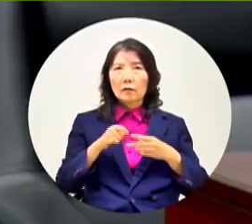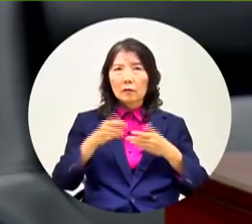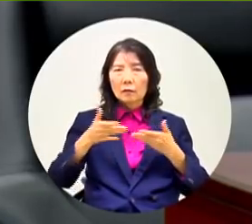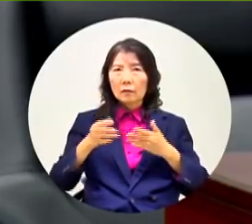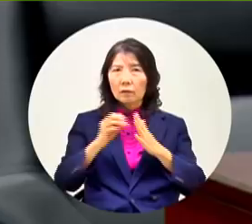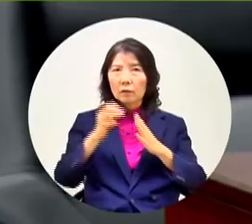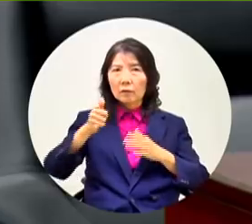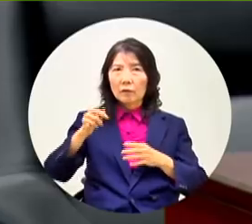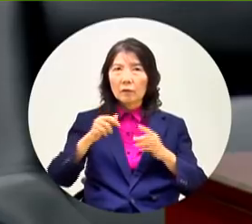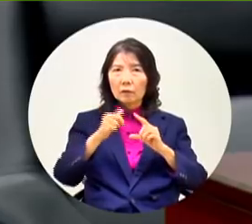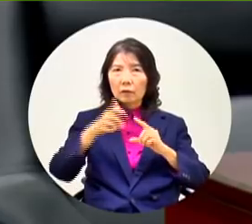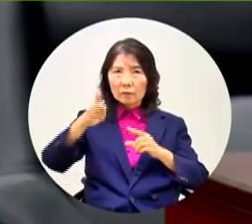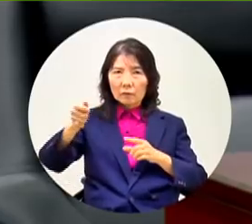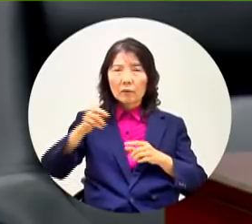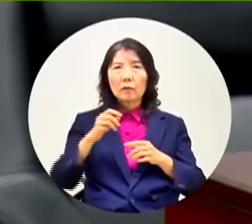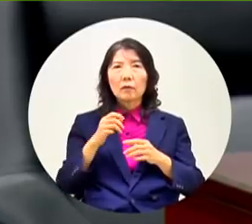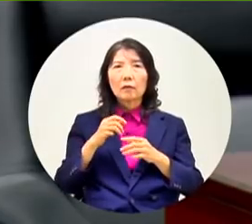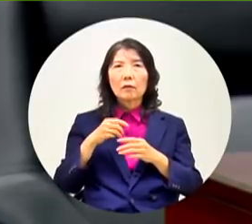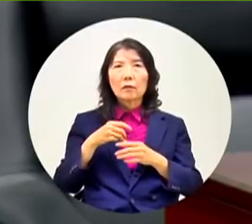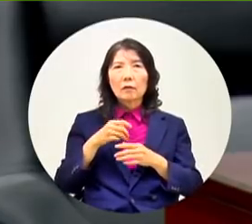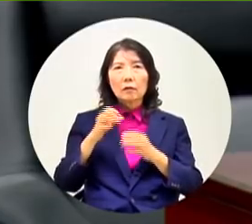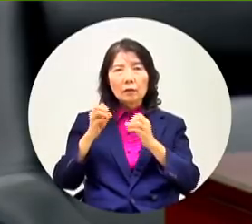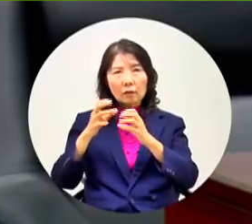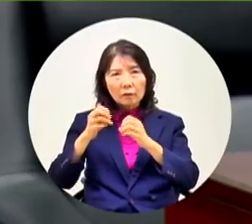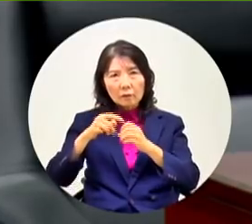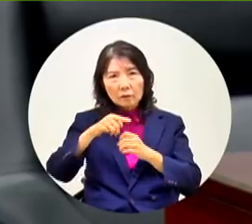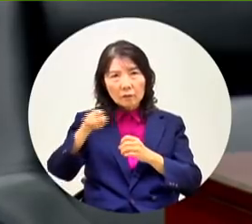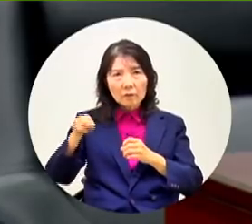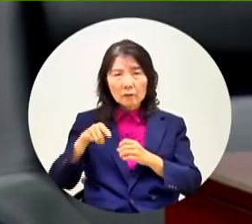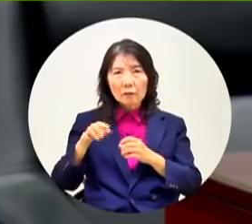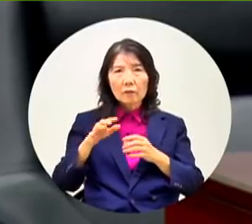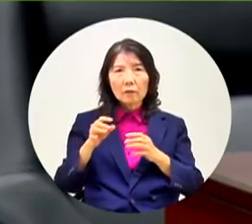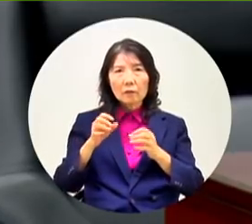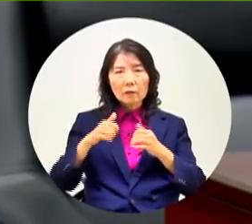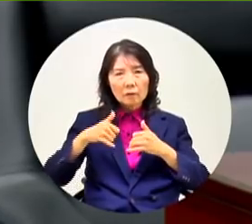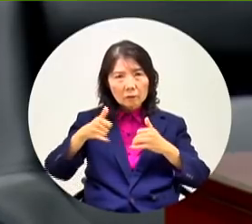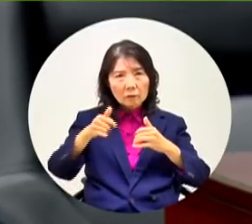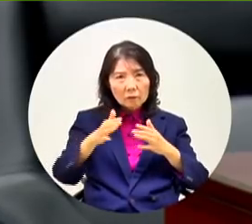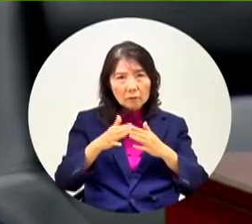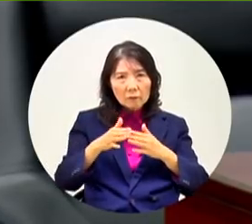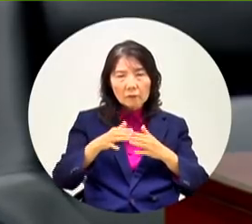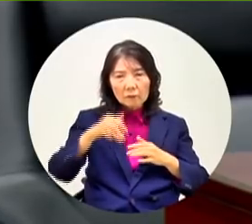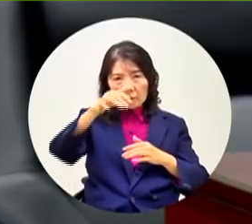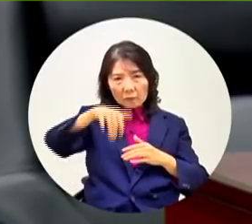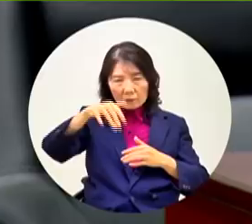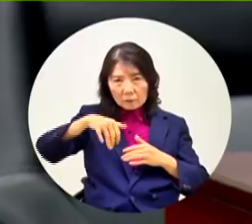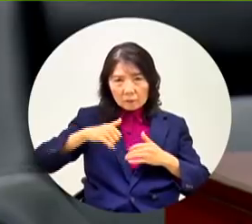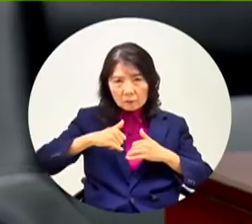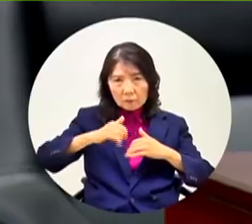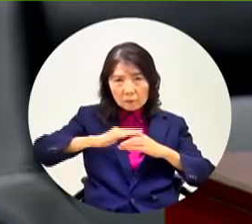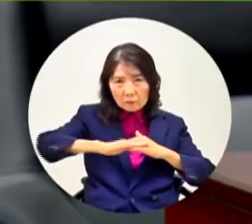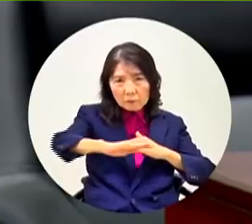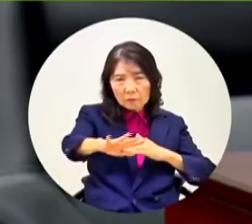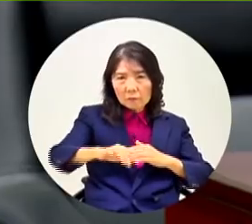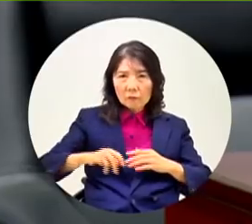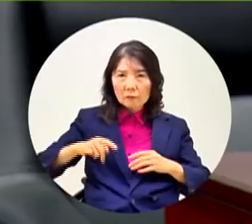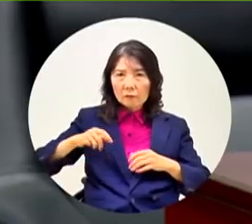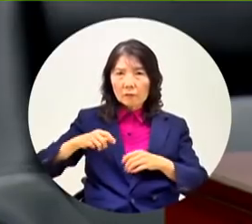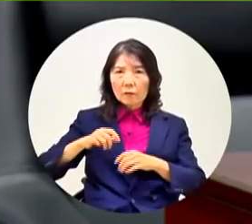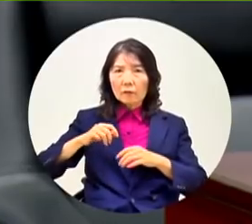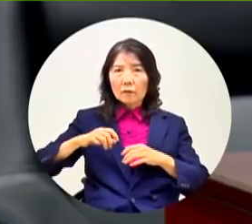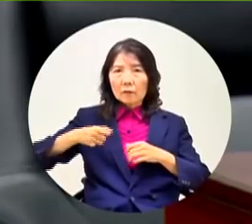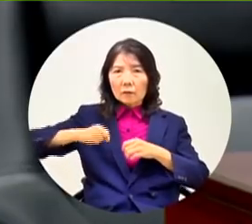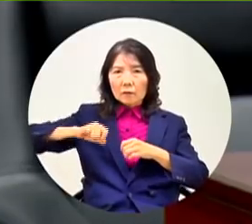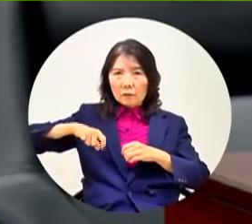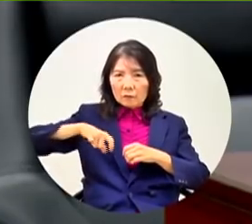区长来去讨论到。在那个路是不是要需要抛铺，和咱的用路人在你骑车的当中，会